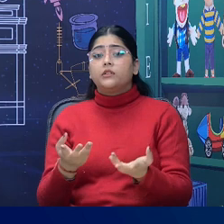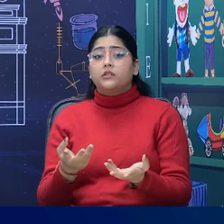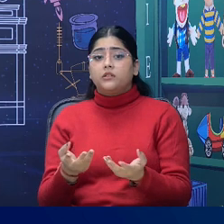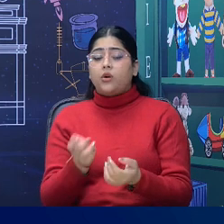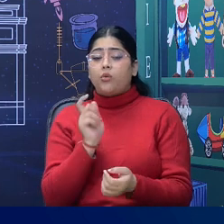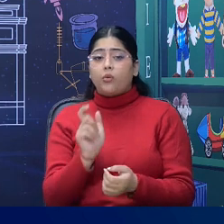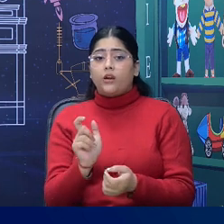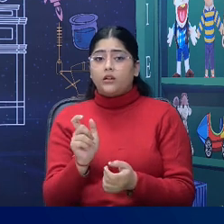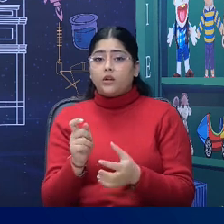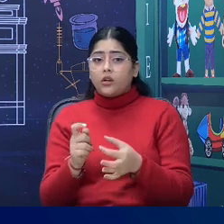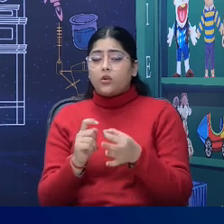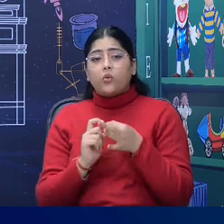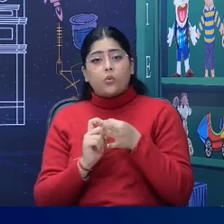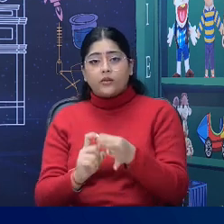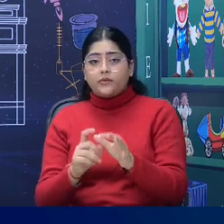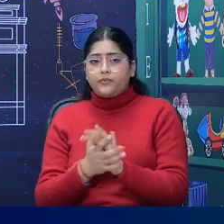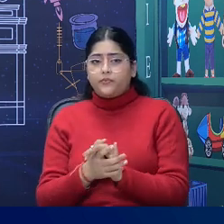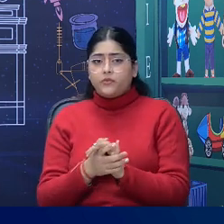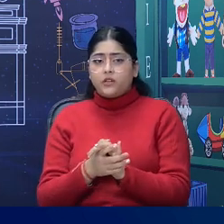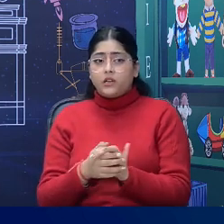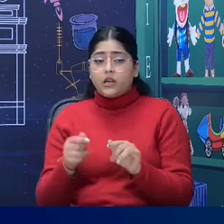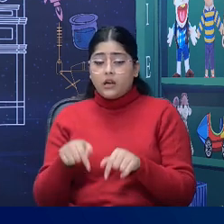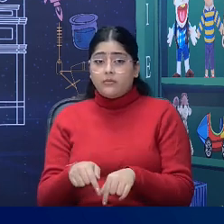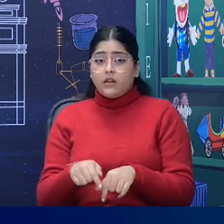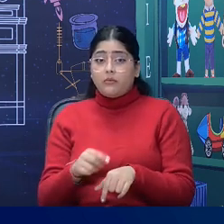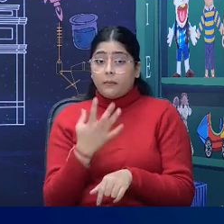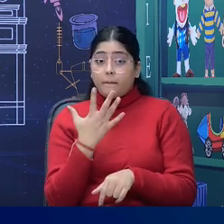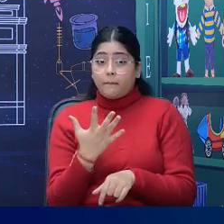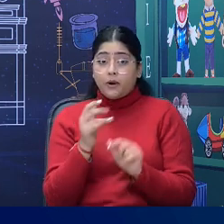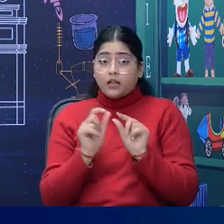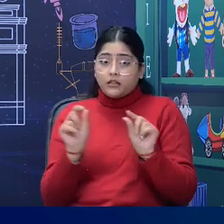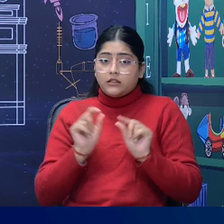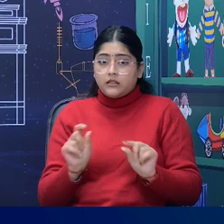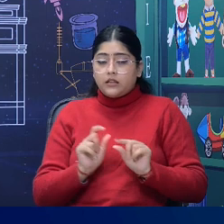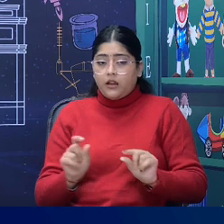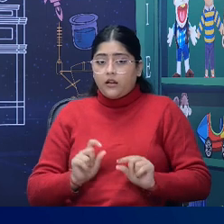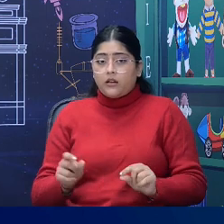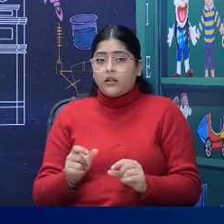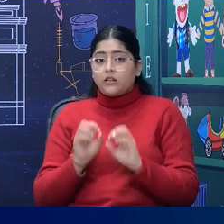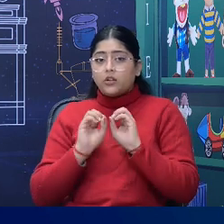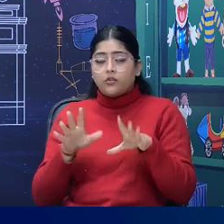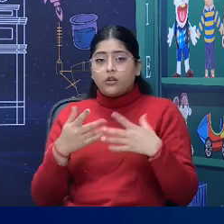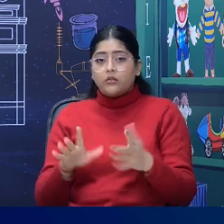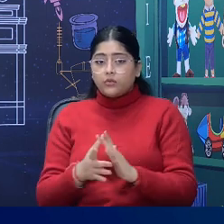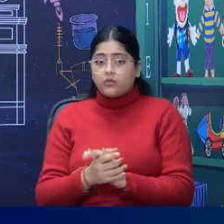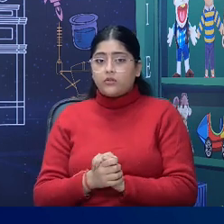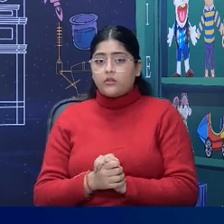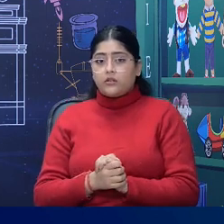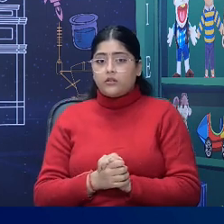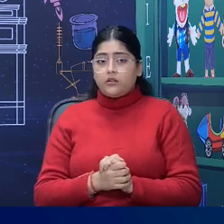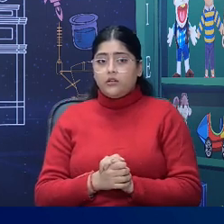करते तो वो नहीं बोल पाते अब उन्होंने पांच लाइनों के आधार पर उनसे पूछना शुरू किया क्या ऐसा हो गया क्या ऐसा हो गया क्या ऐसा हो गया